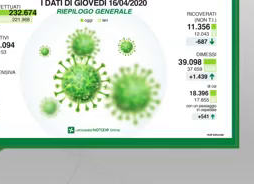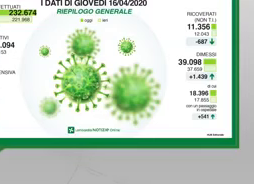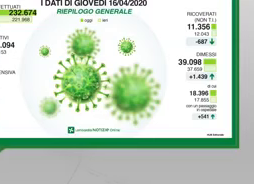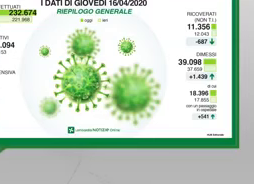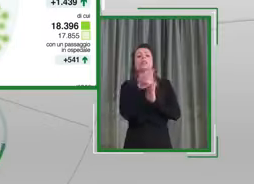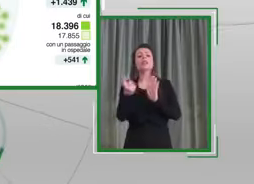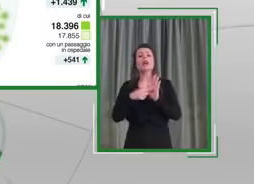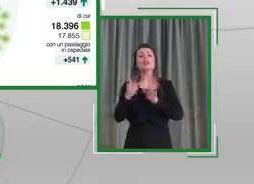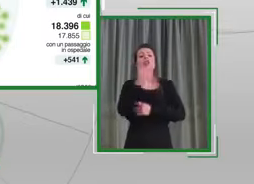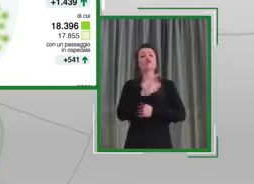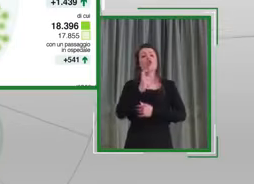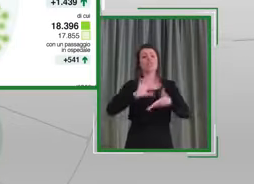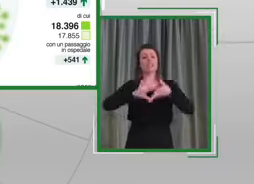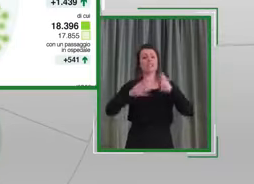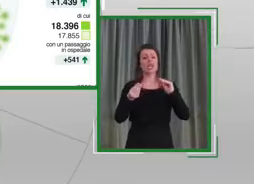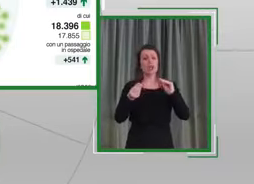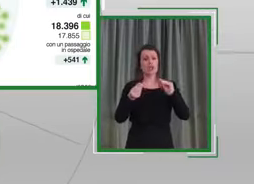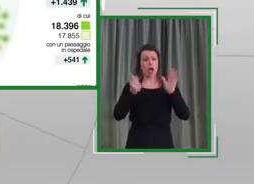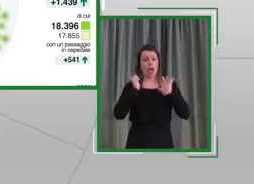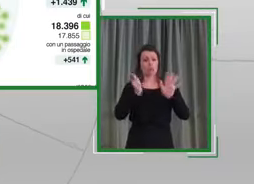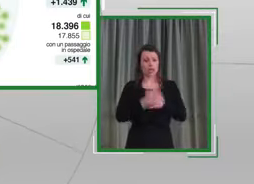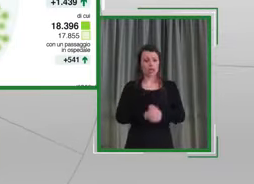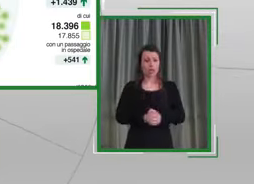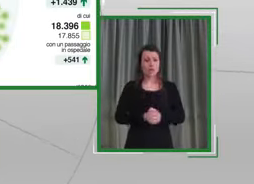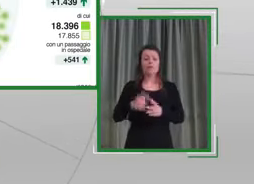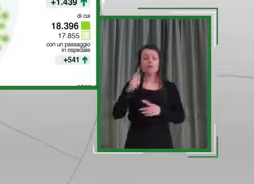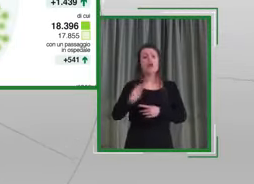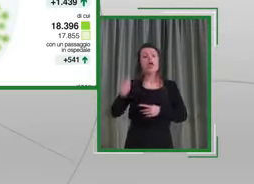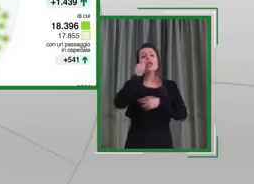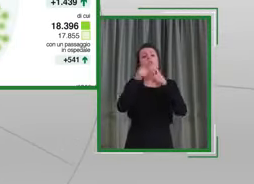16 aprile tamponi effettuati